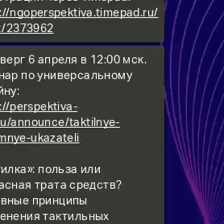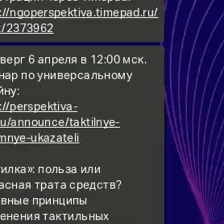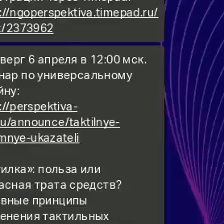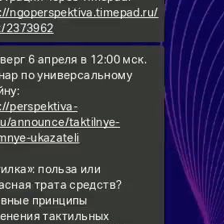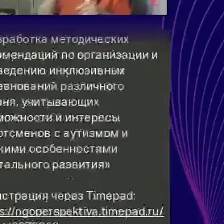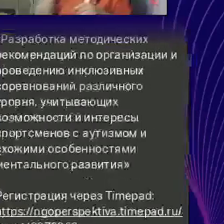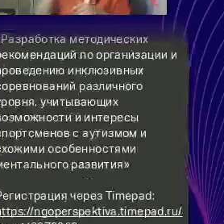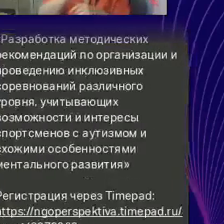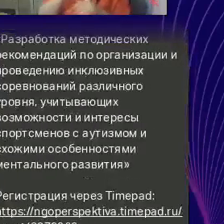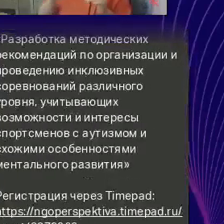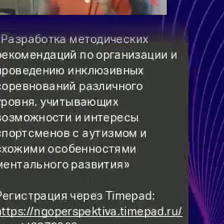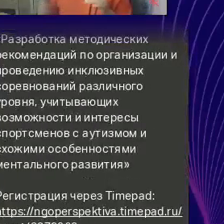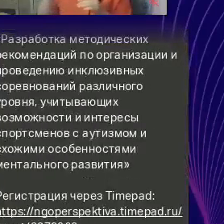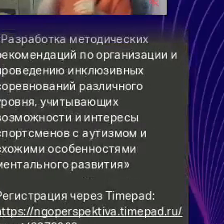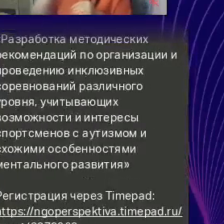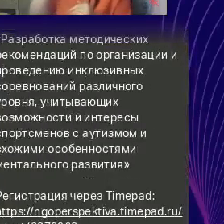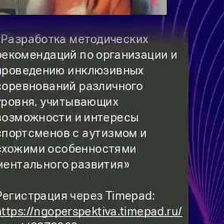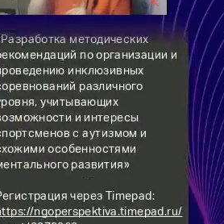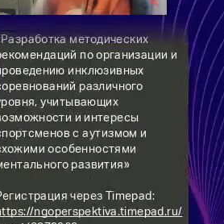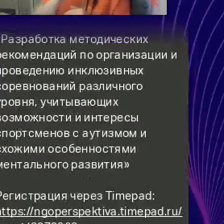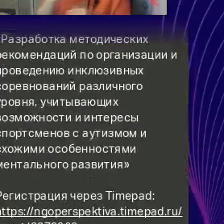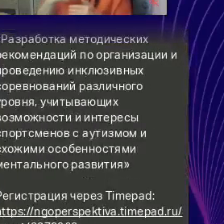хочется пожелать дальнейших успехов,